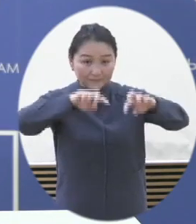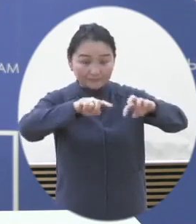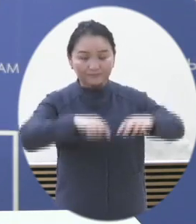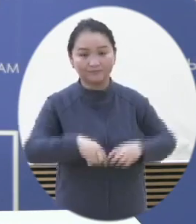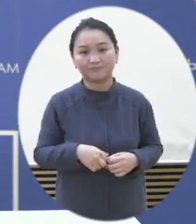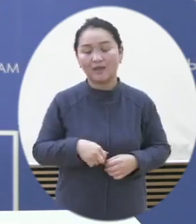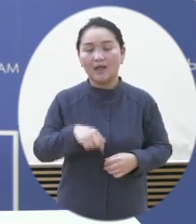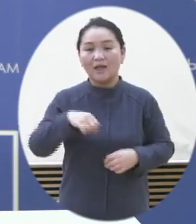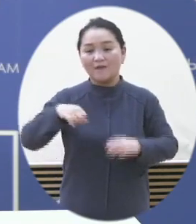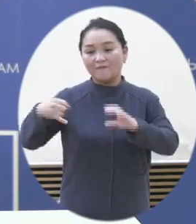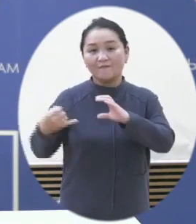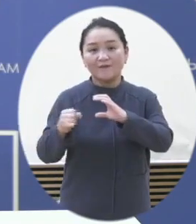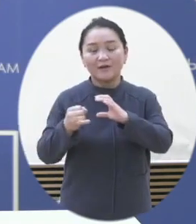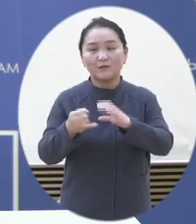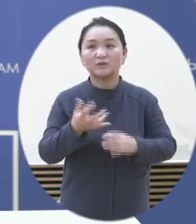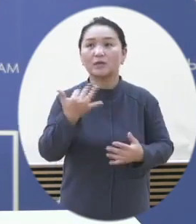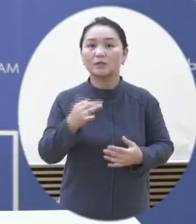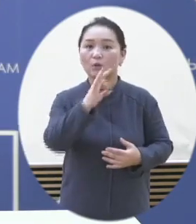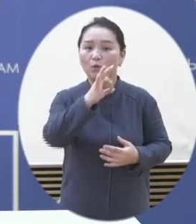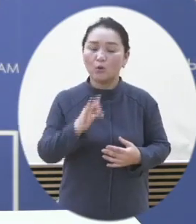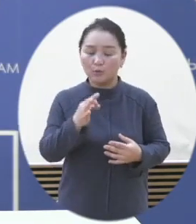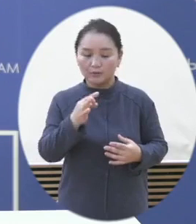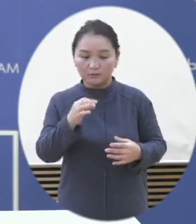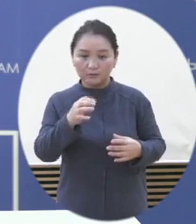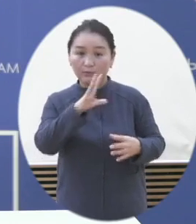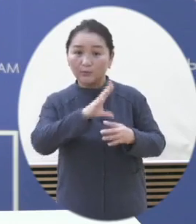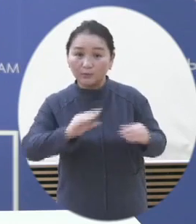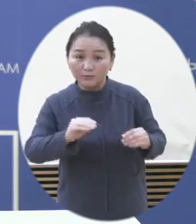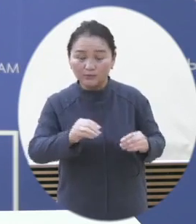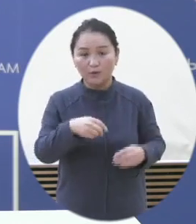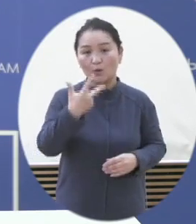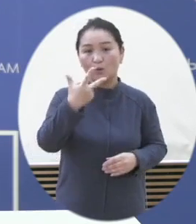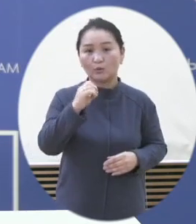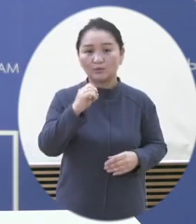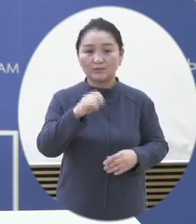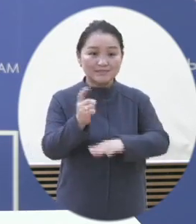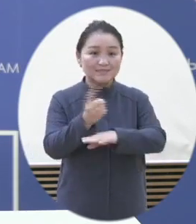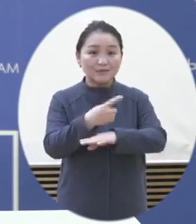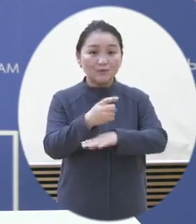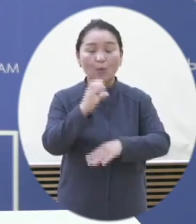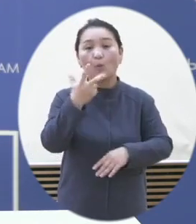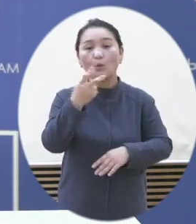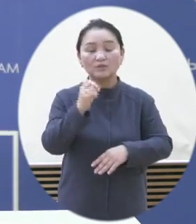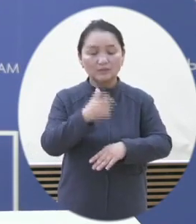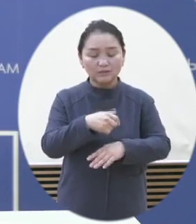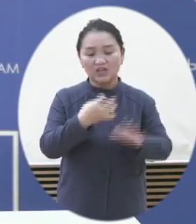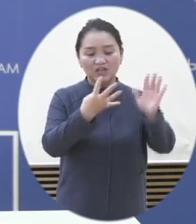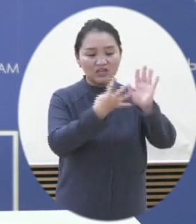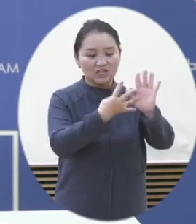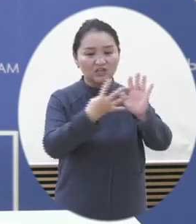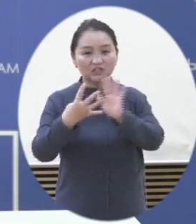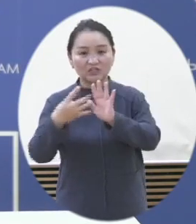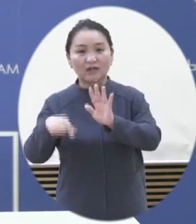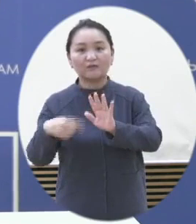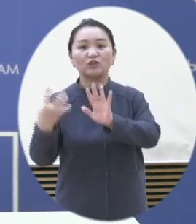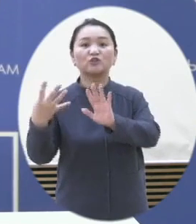үед вирусын хідэн хувийг устгаж байгааг бол харьцуулан үзэхэд 30 секундын турш хэрэглэх үед 99.9 хувийг